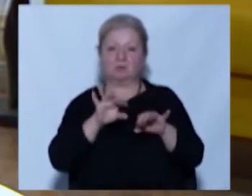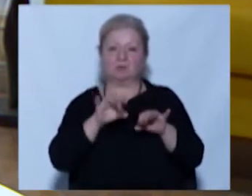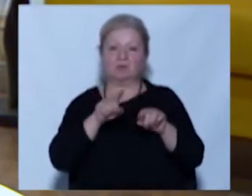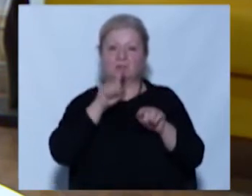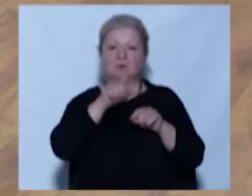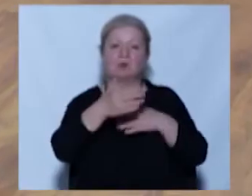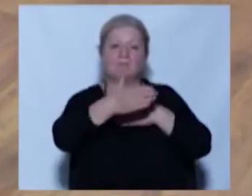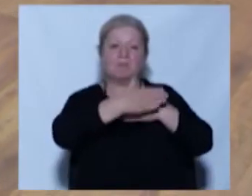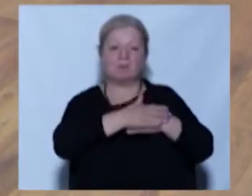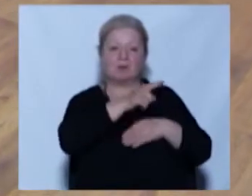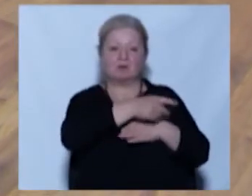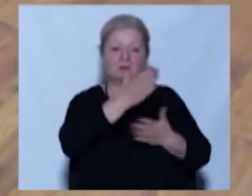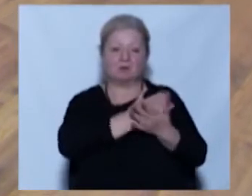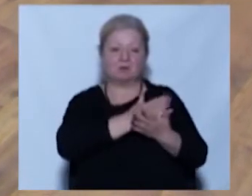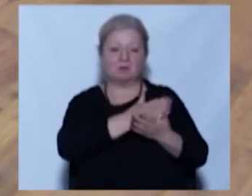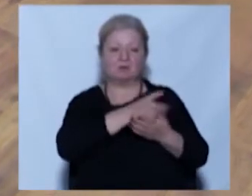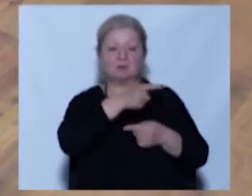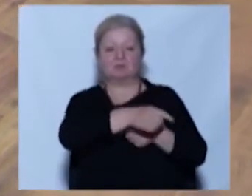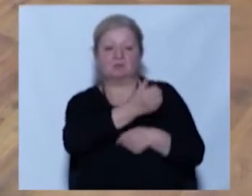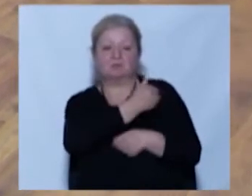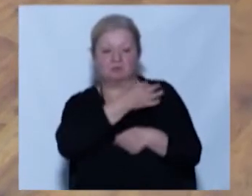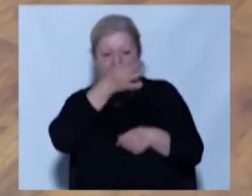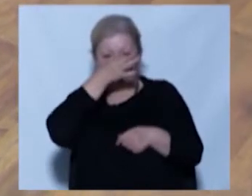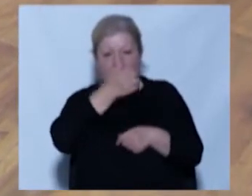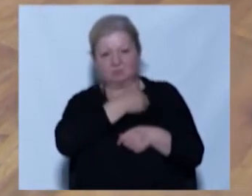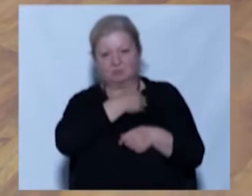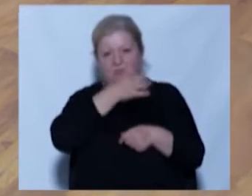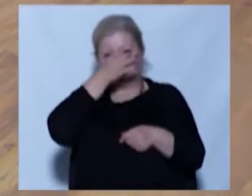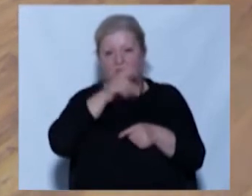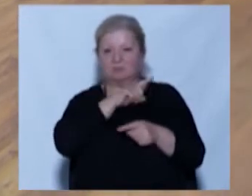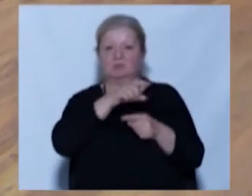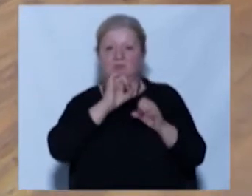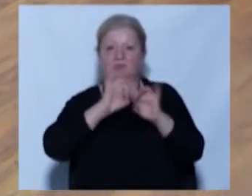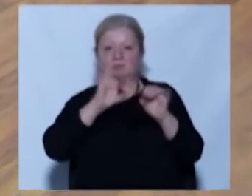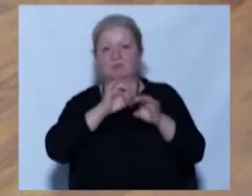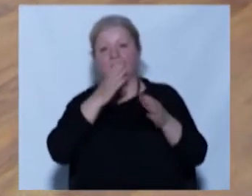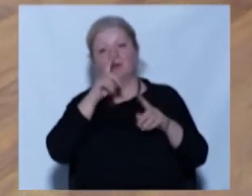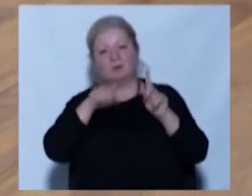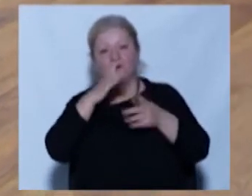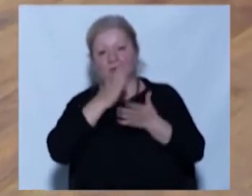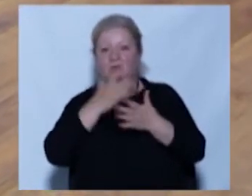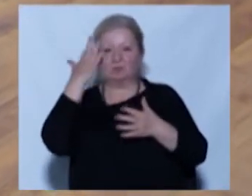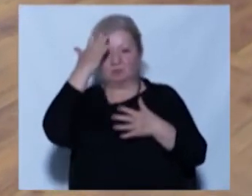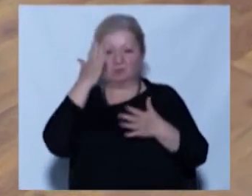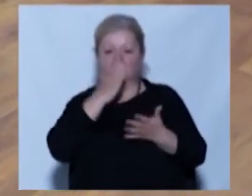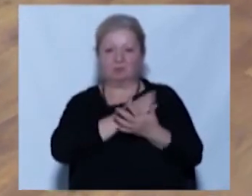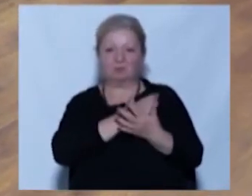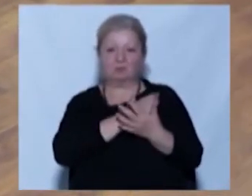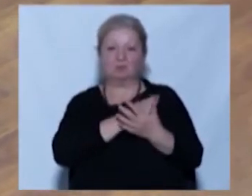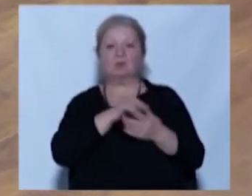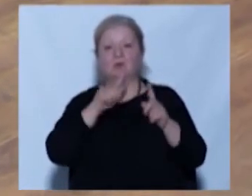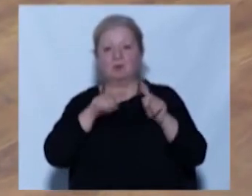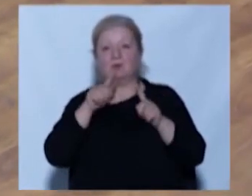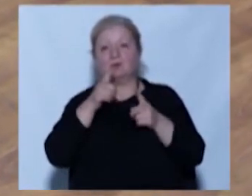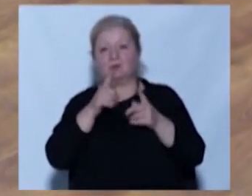რომელიც მასთან ახლოს არის, მისთვის სასურველი და ხანდახან საოცნებოც არის. სხვათა